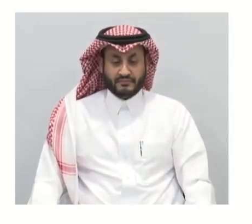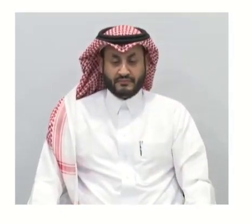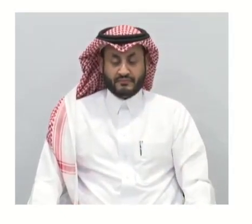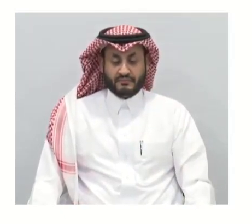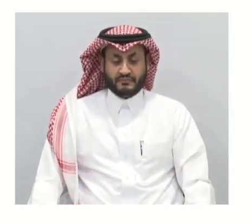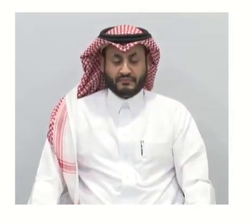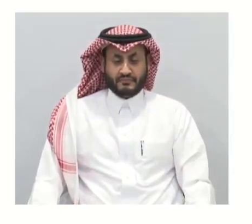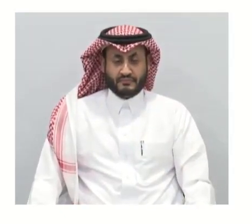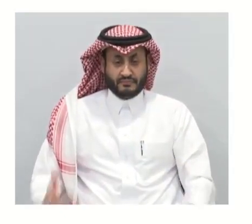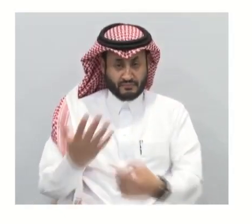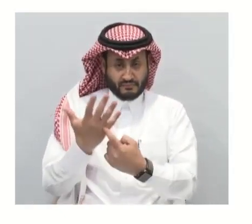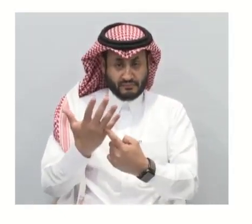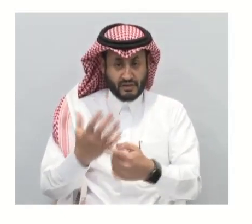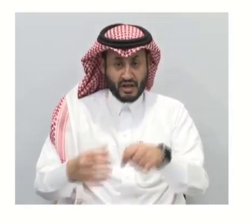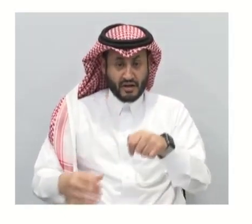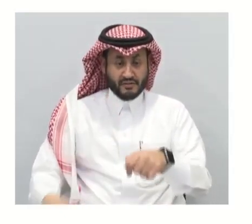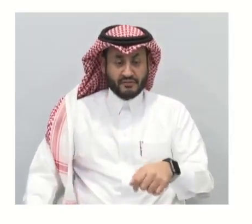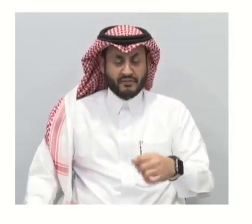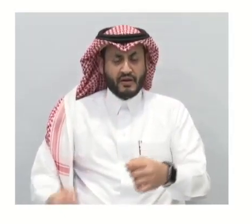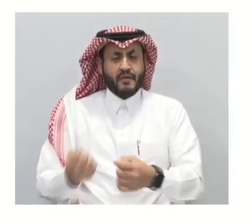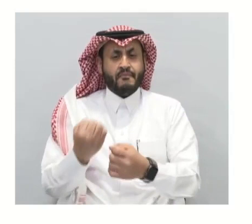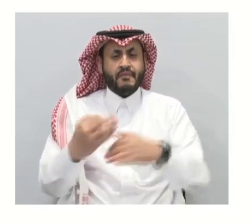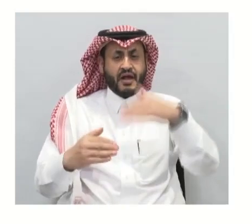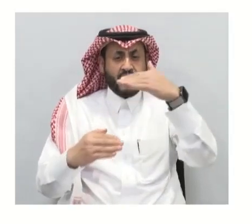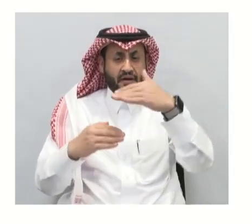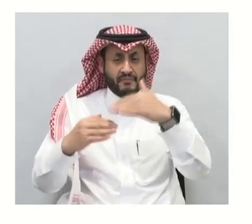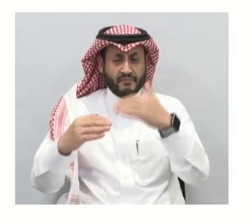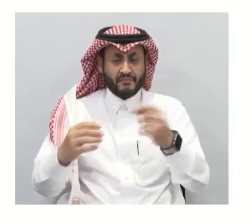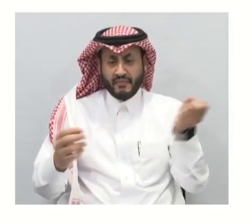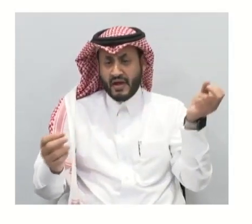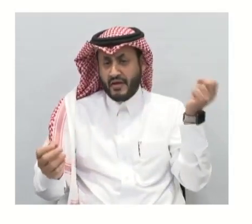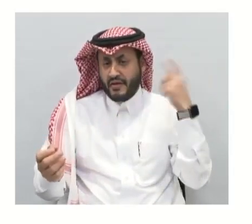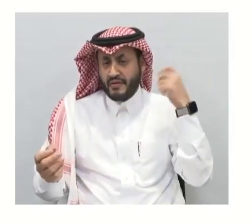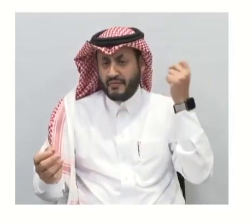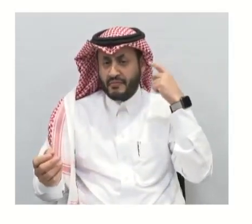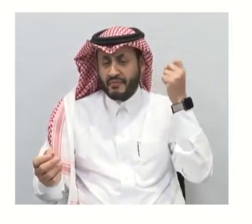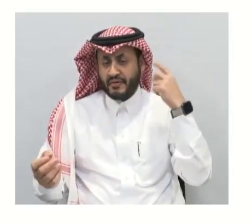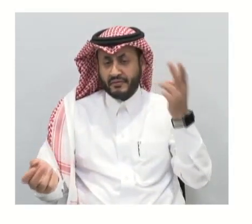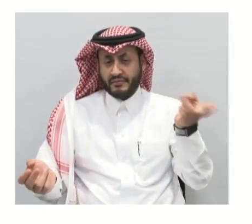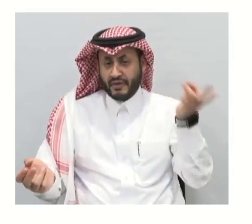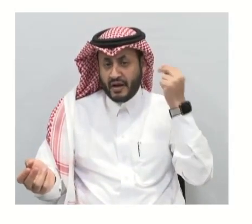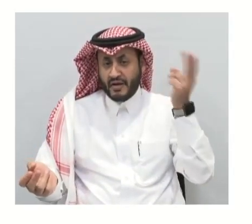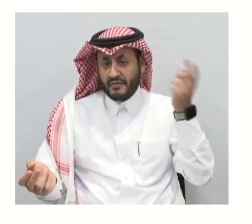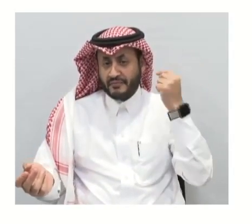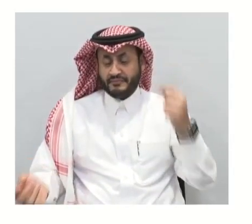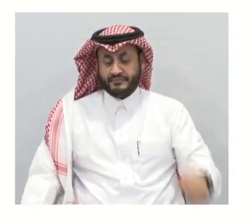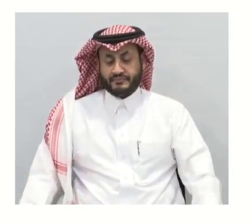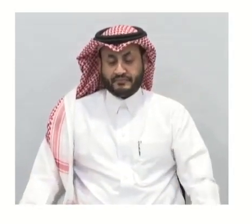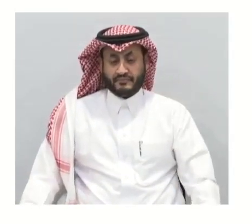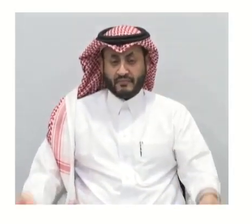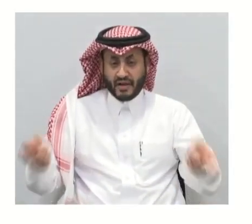الحواس الخمس الهامه تمر بعده مراحل بعد استقبال الصوت المنبعث او الصادر من